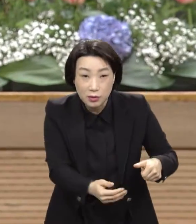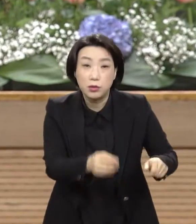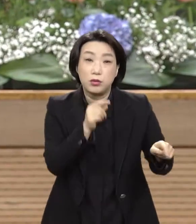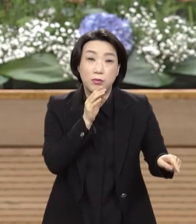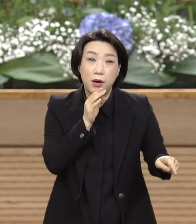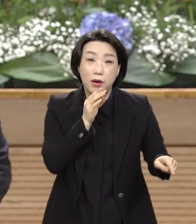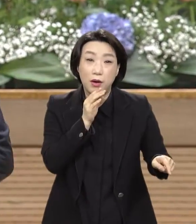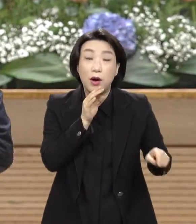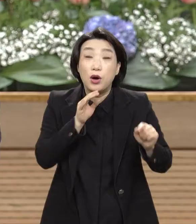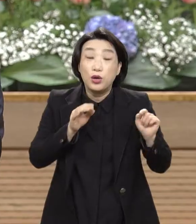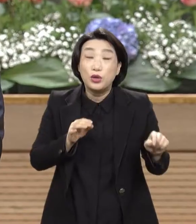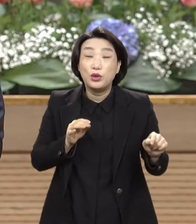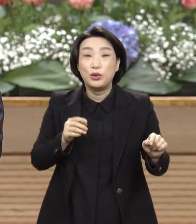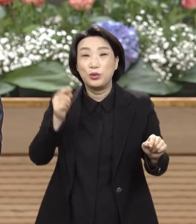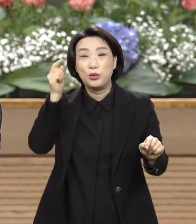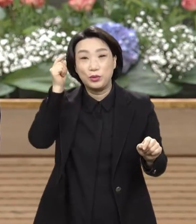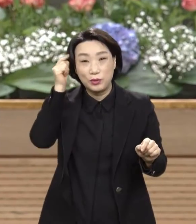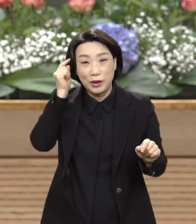그러니